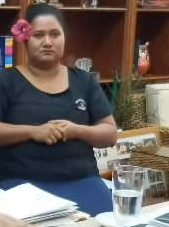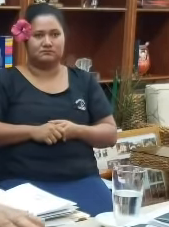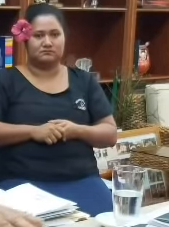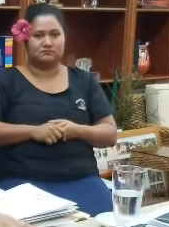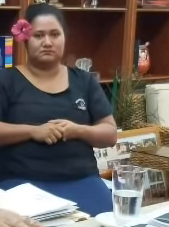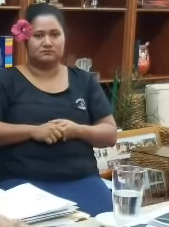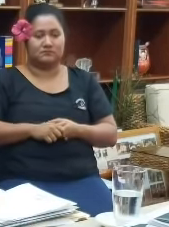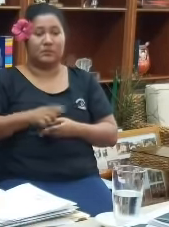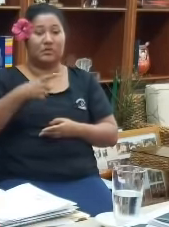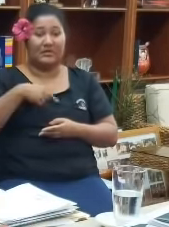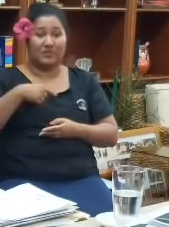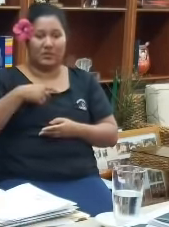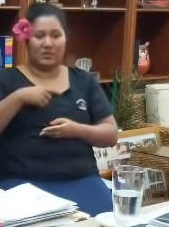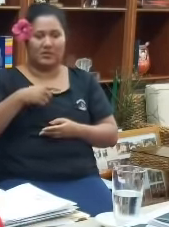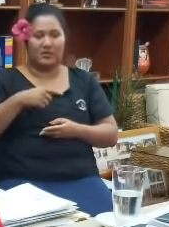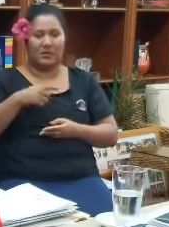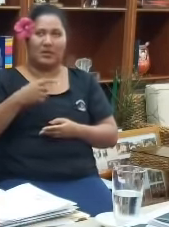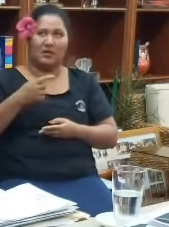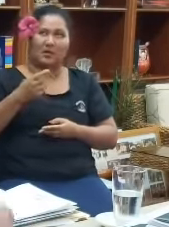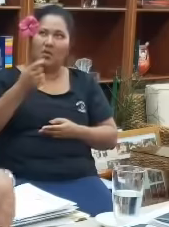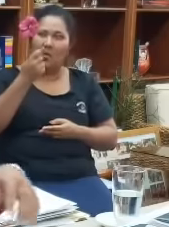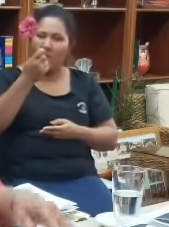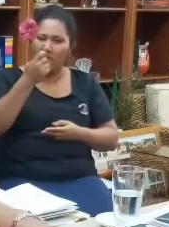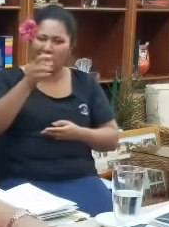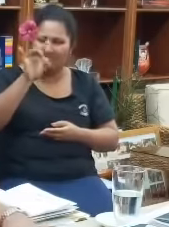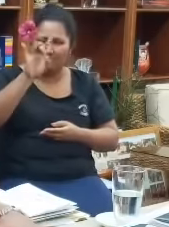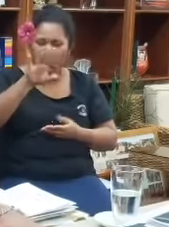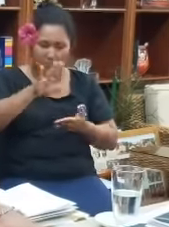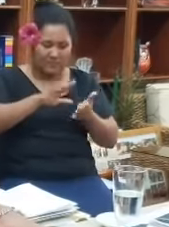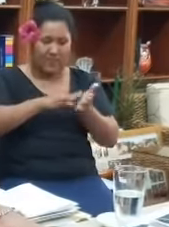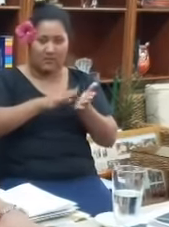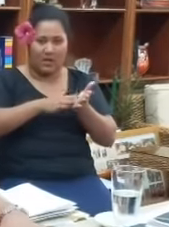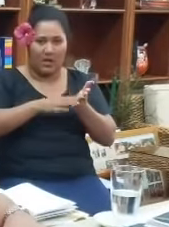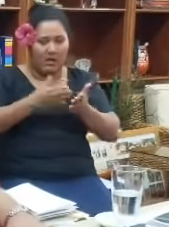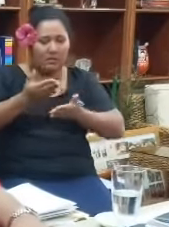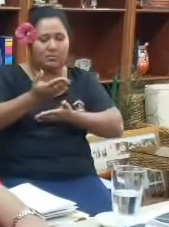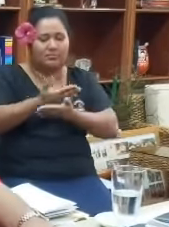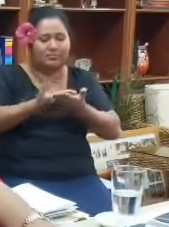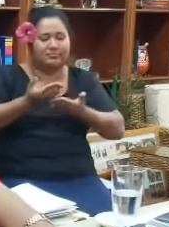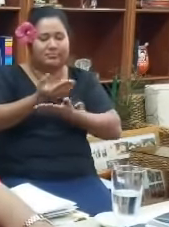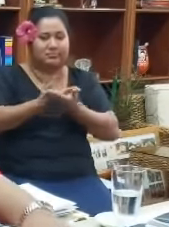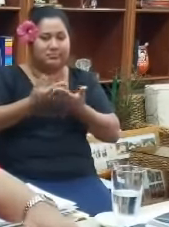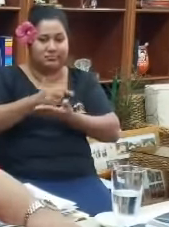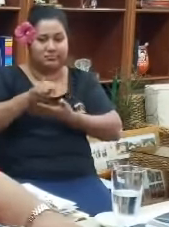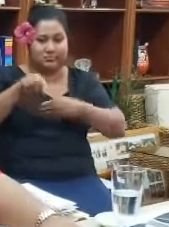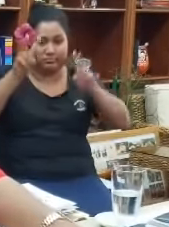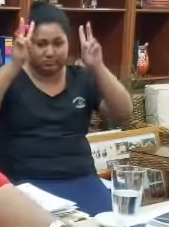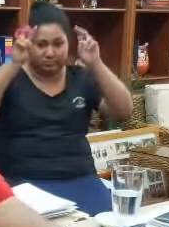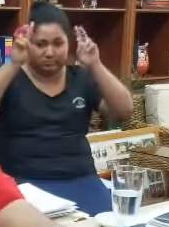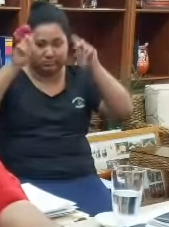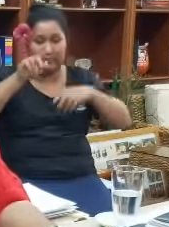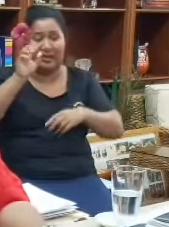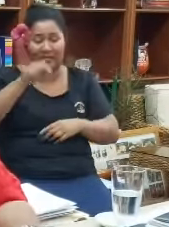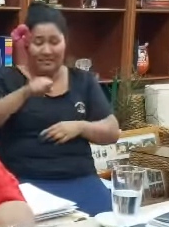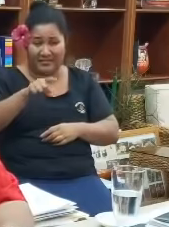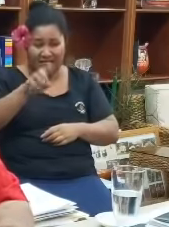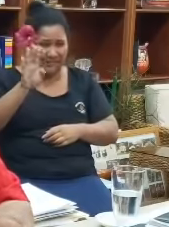La tata, c'est full machine, au salon pour le mtao pour le. Allez, voilà, ça va faire fort les